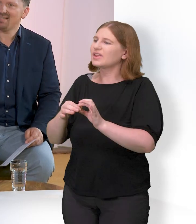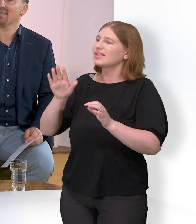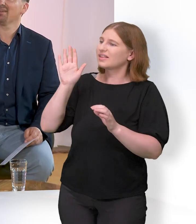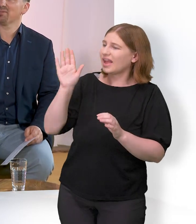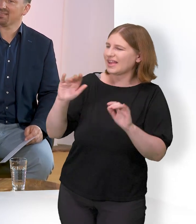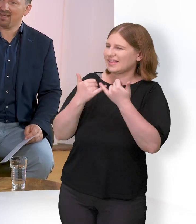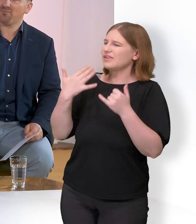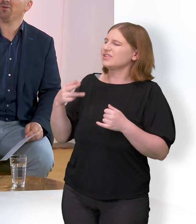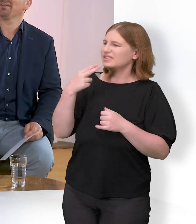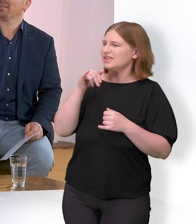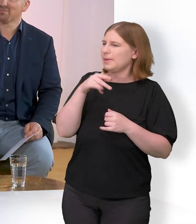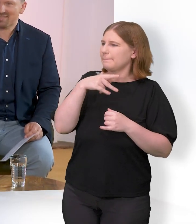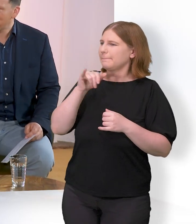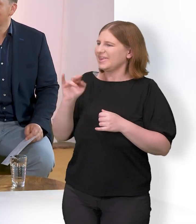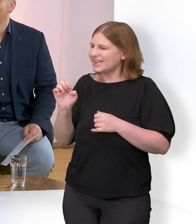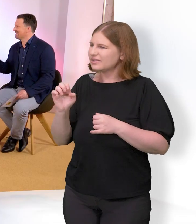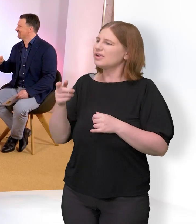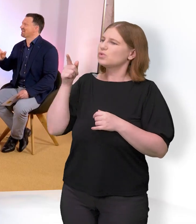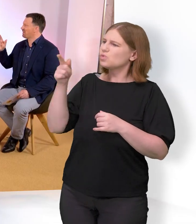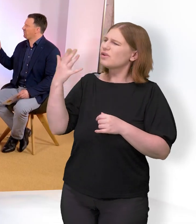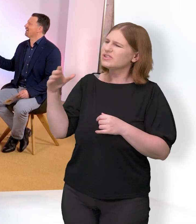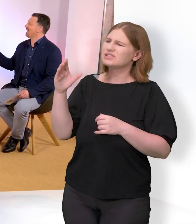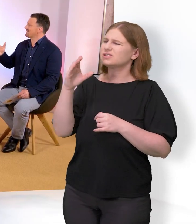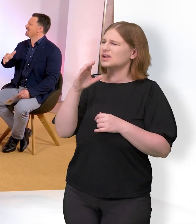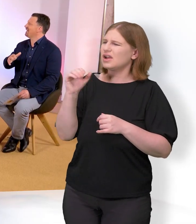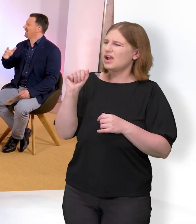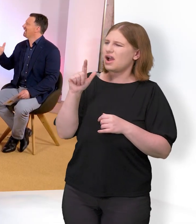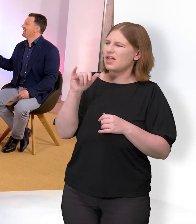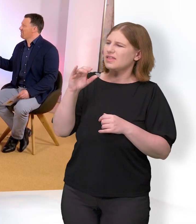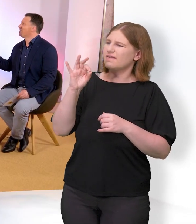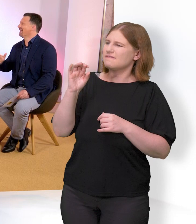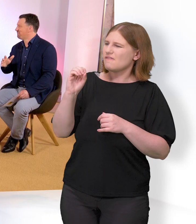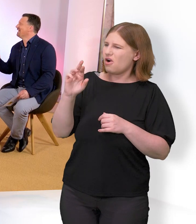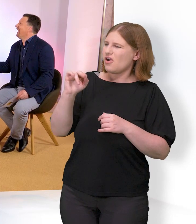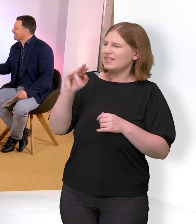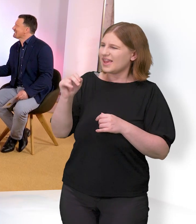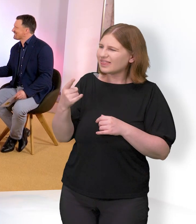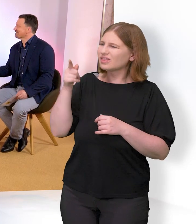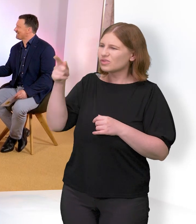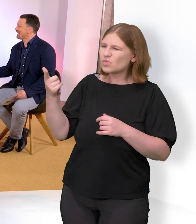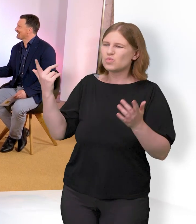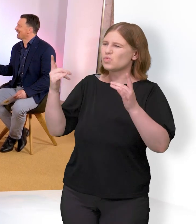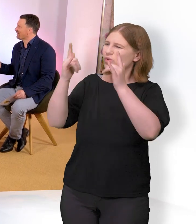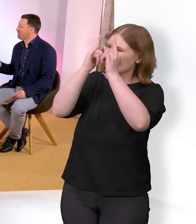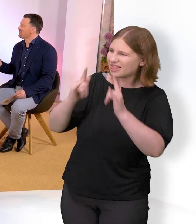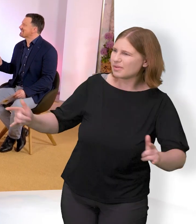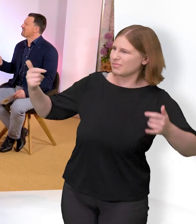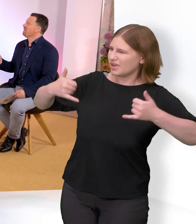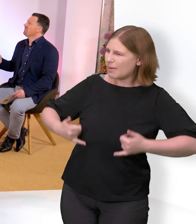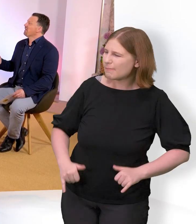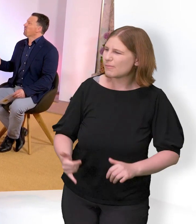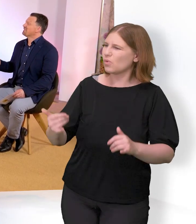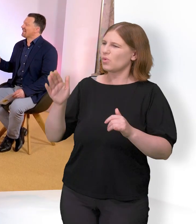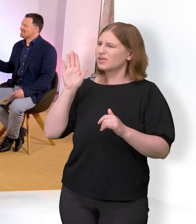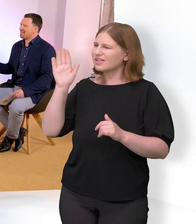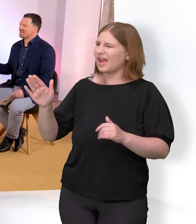deine Eltern, bist in Kalifornien in einem Tipi geboren. 70s. Bananenkiste war dein Bett. Bestes